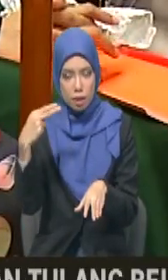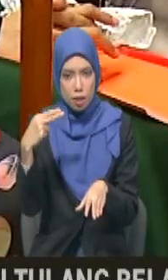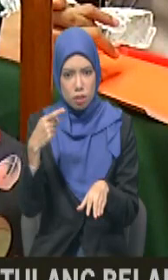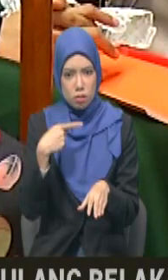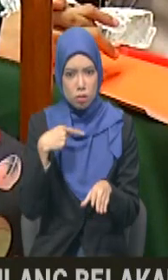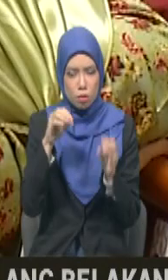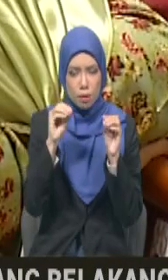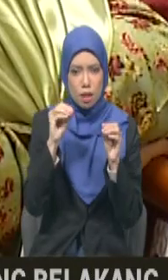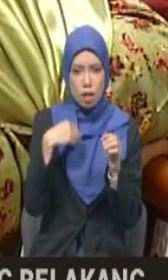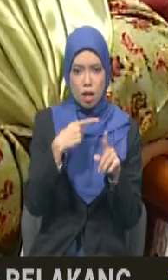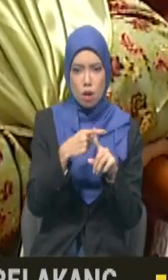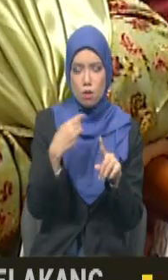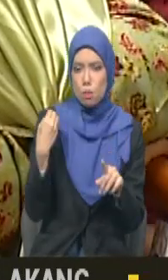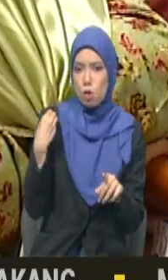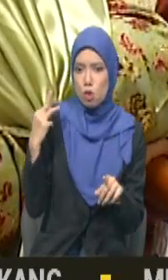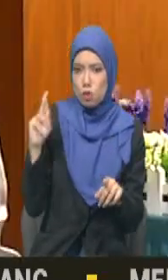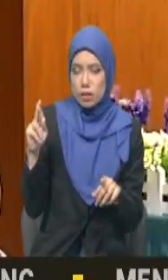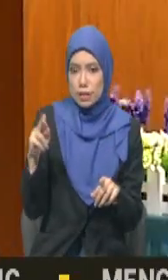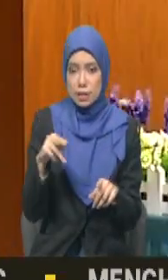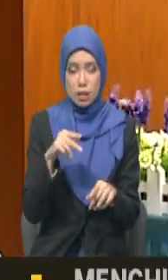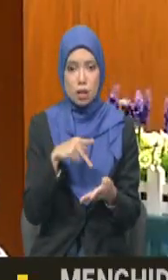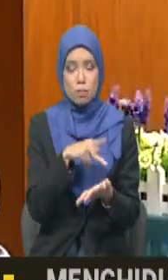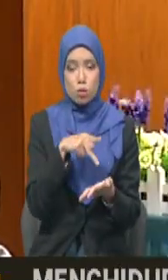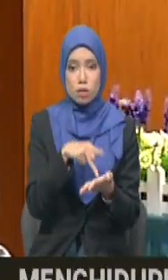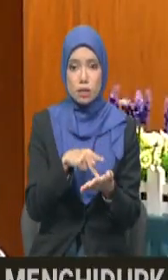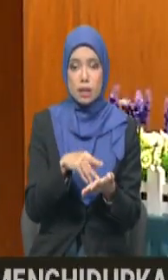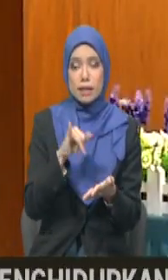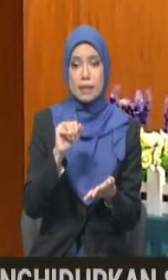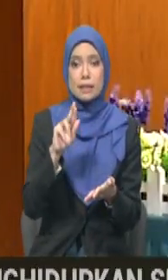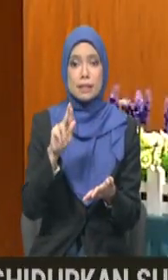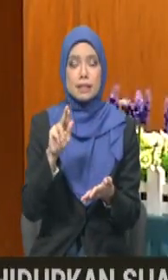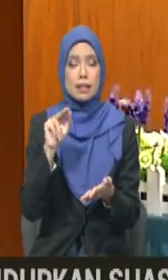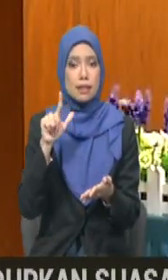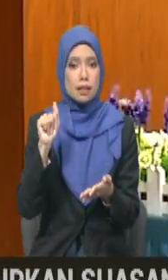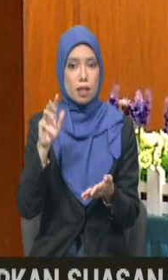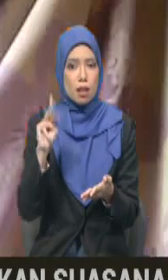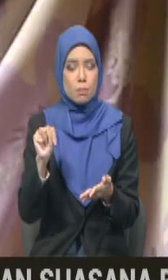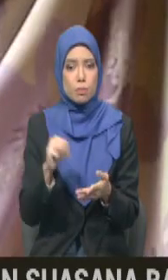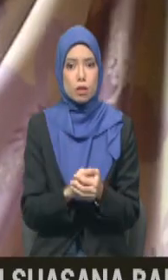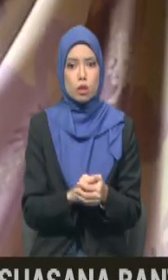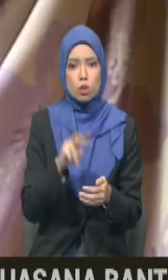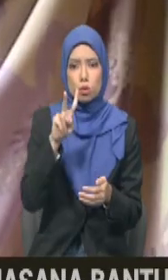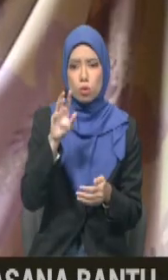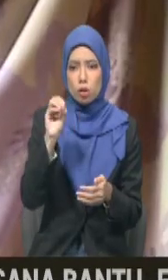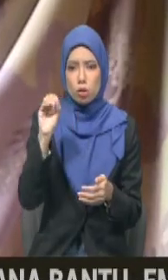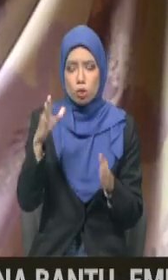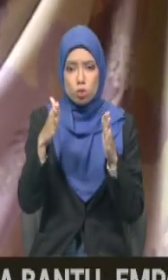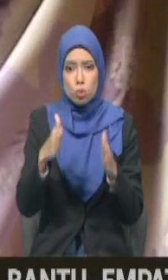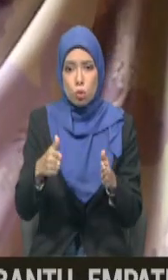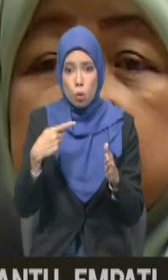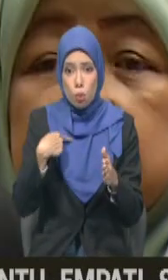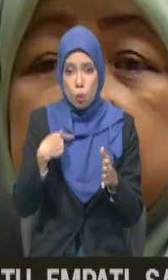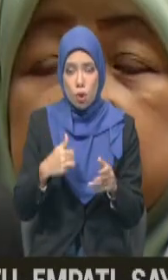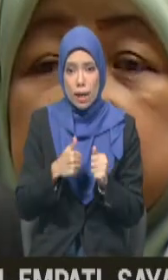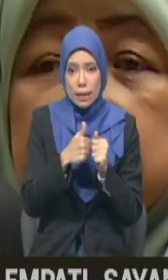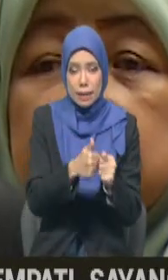besar pegawai pusat Dakwah Islamiah lebih 200 bakal jemaah menytainya kumpulan pertama jemaah umrah